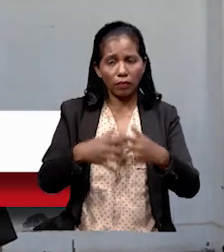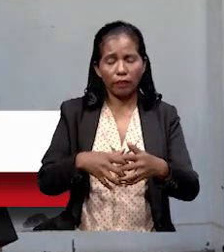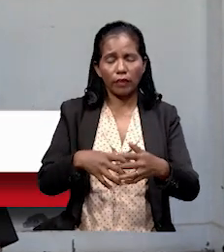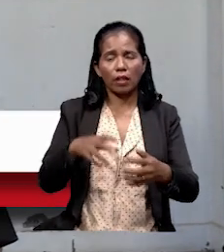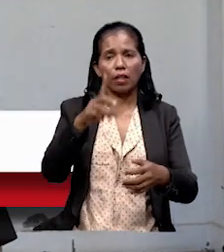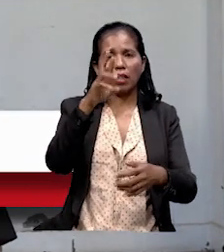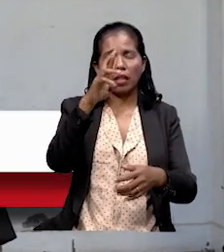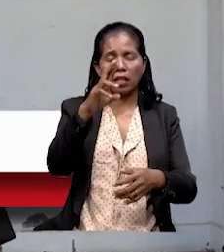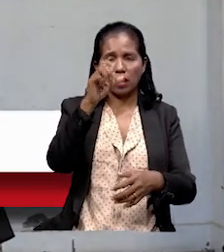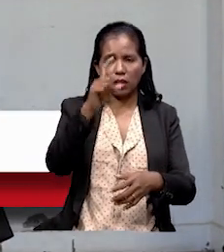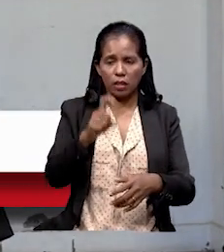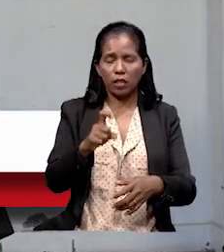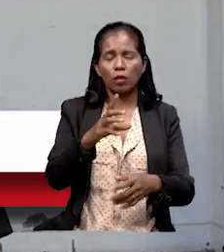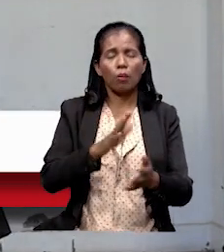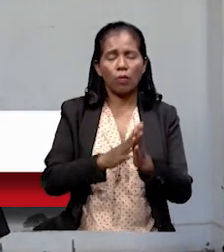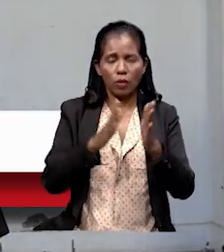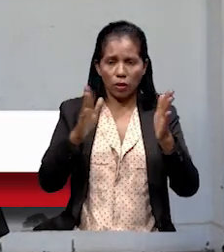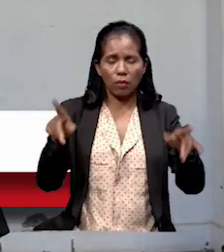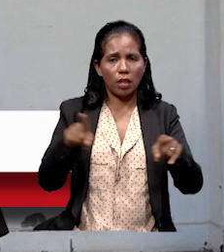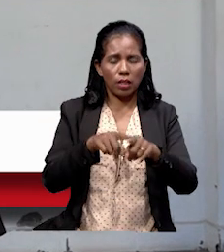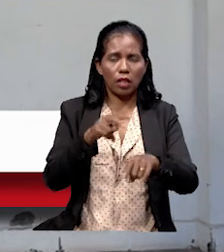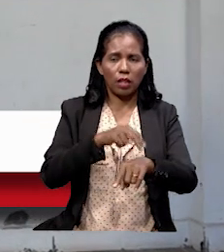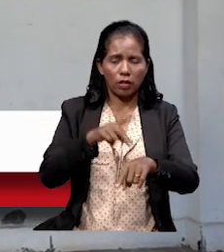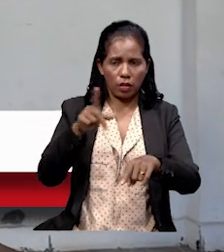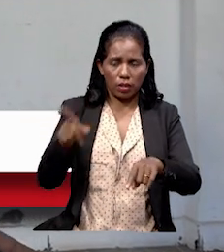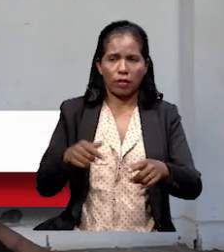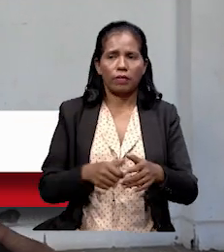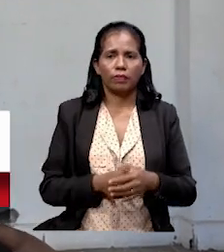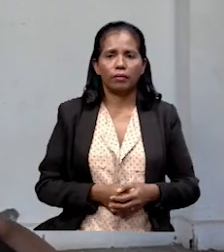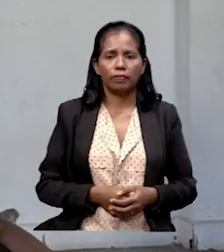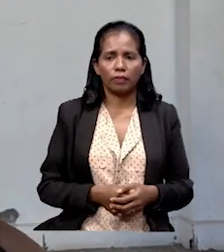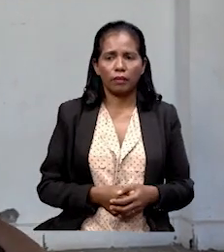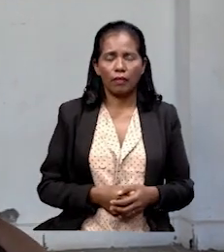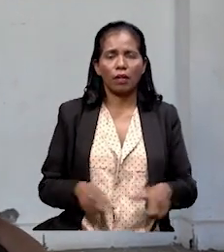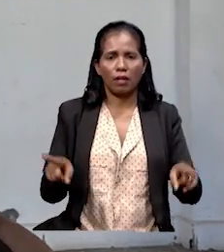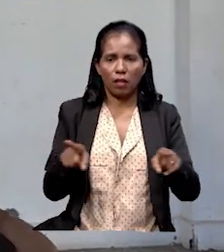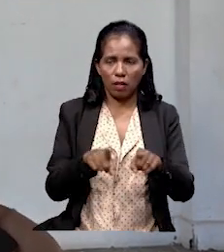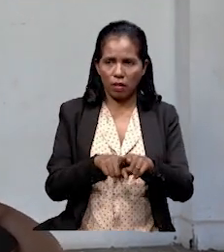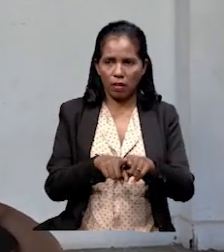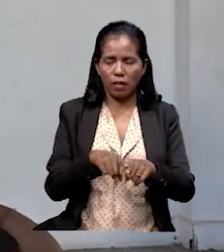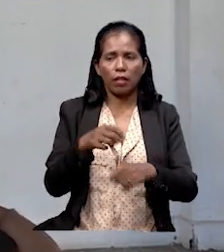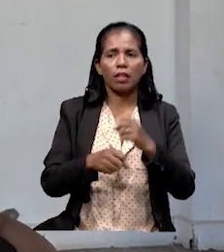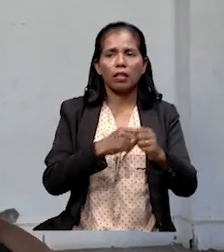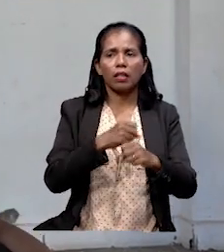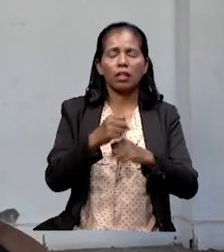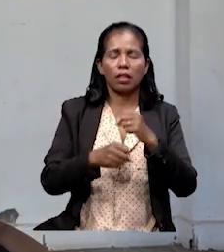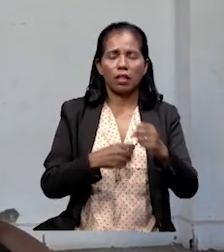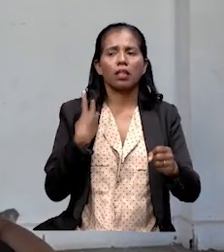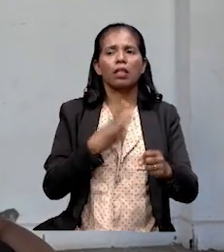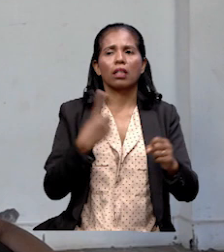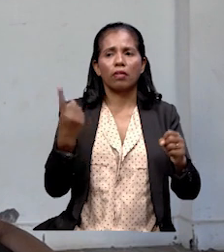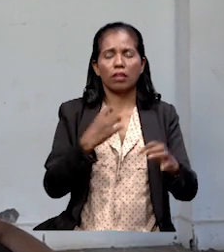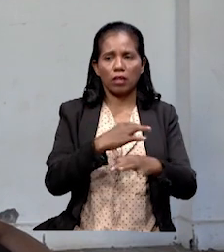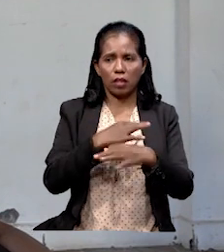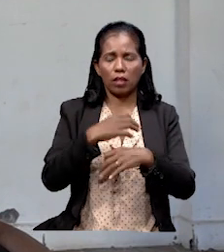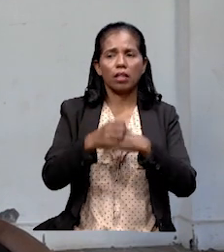bine ia spital nasional Yeru Valdares. Ne bine ini manutenção sim, hanya sang tim tina kita sempre haru ni manutenção. E